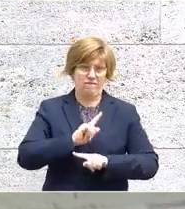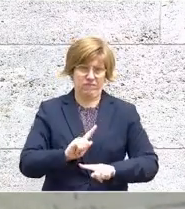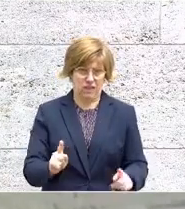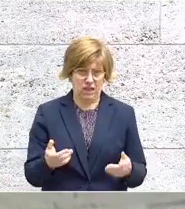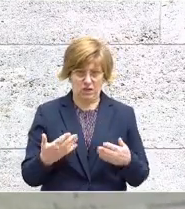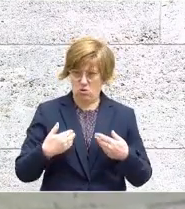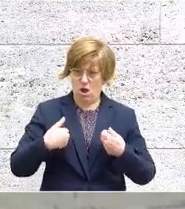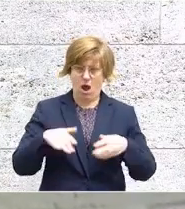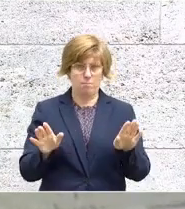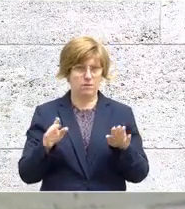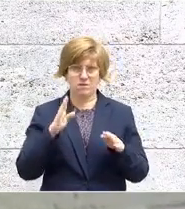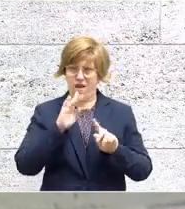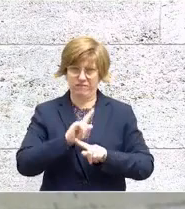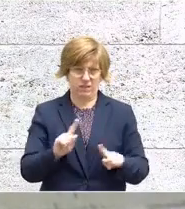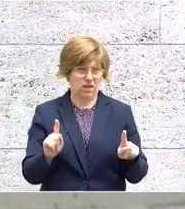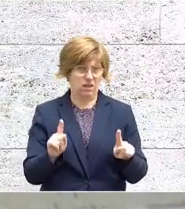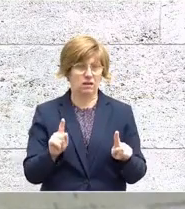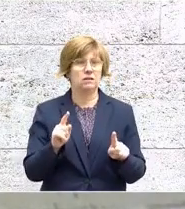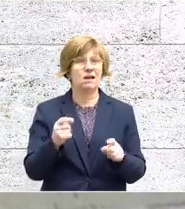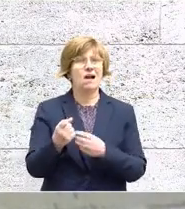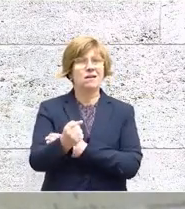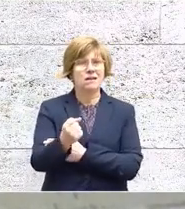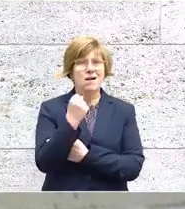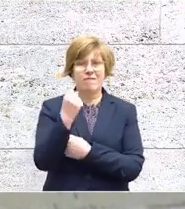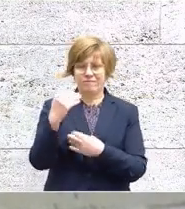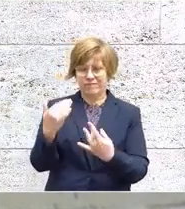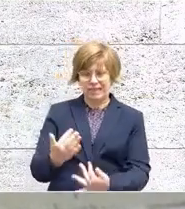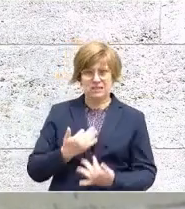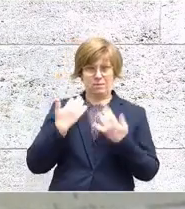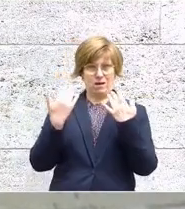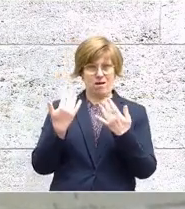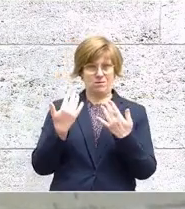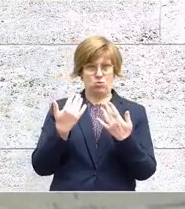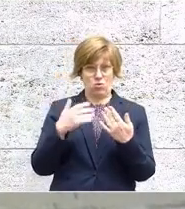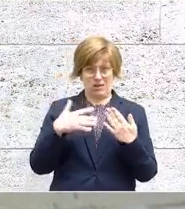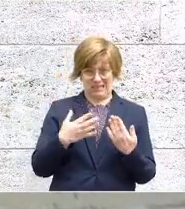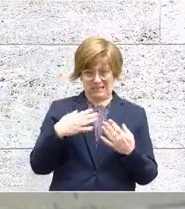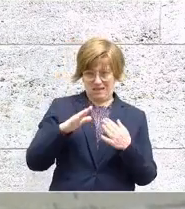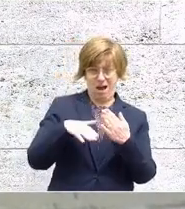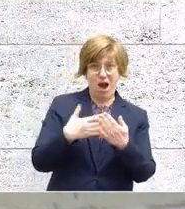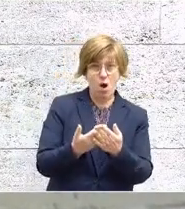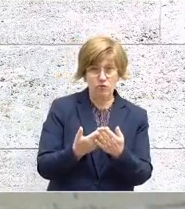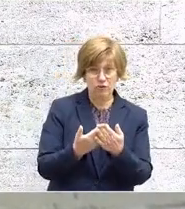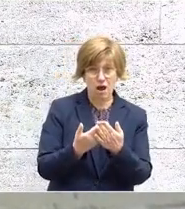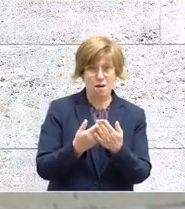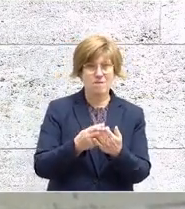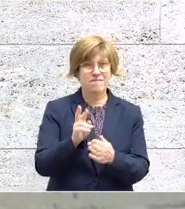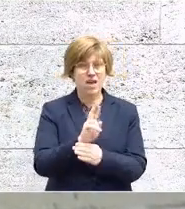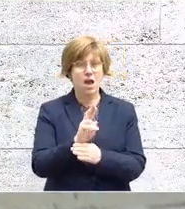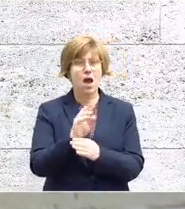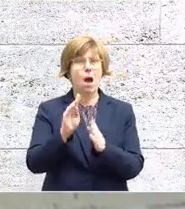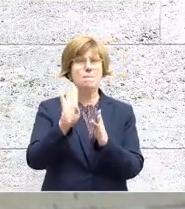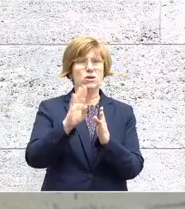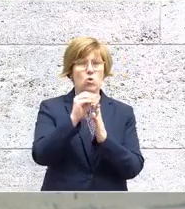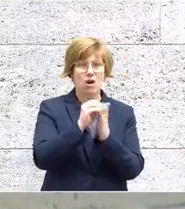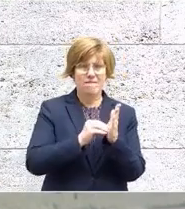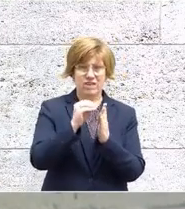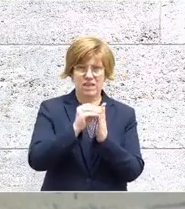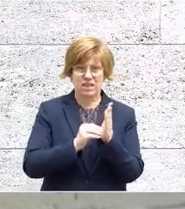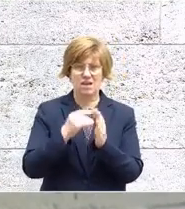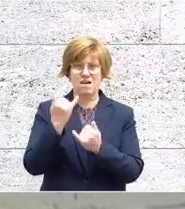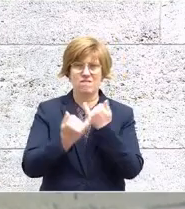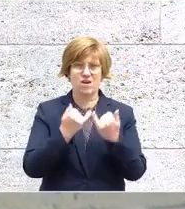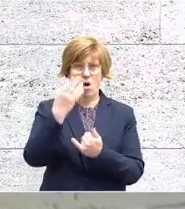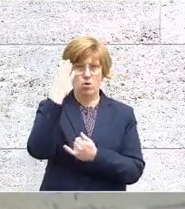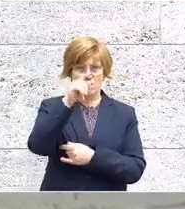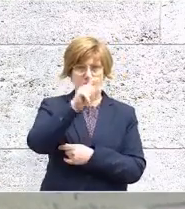lassen. Kraft und Inspiration für diese dauernde Aufgabe können uns die Biografien der